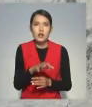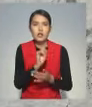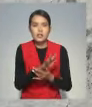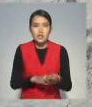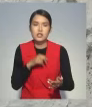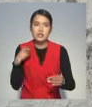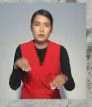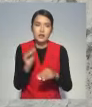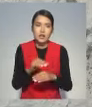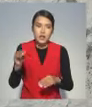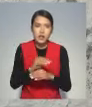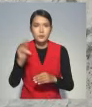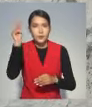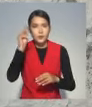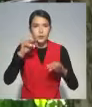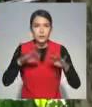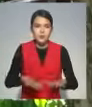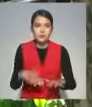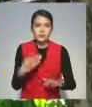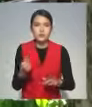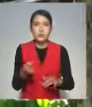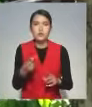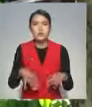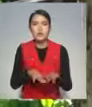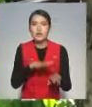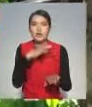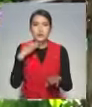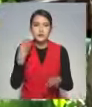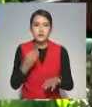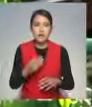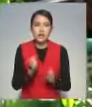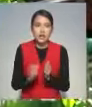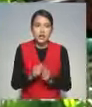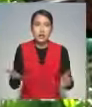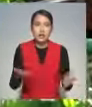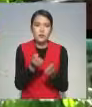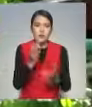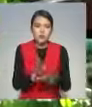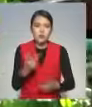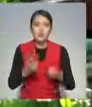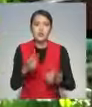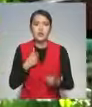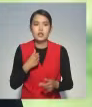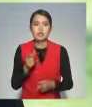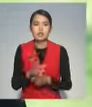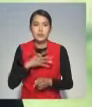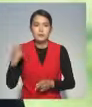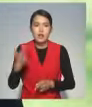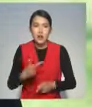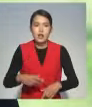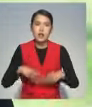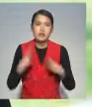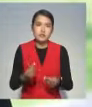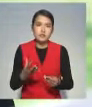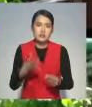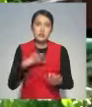вкладываться, только бы учебное заведение не закрыли. Я поставлю им эти окна, я сделаю потихоньку ремонт. Я говорю, ну где гарантия, что нас завтра